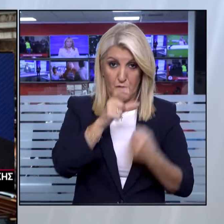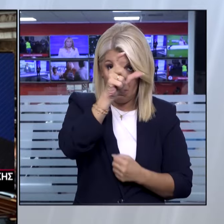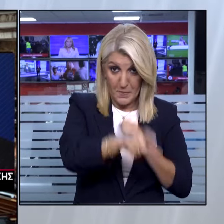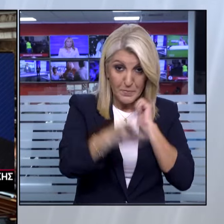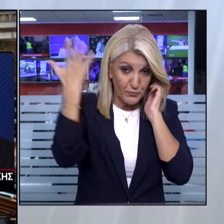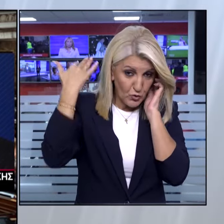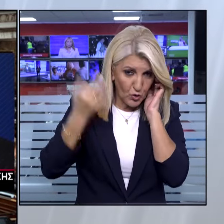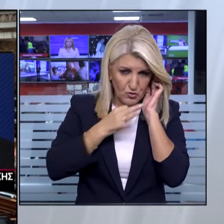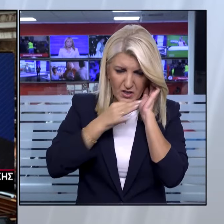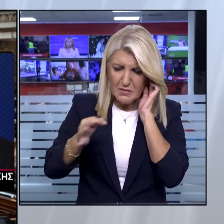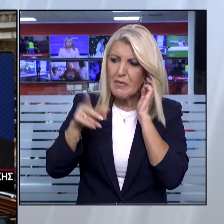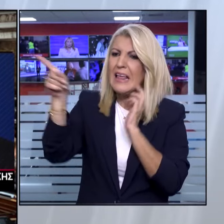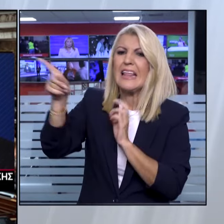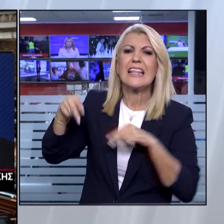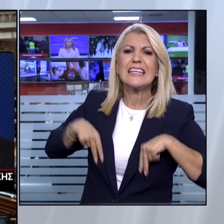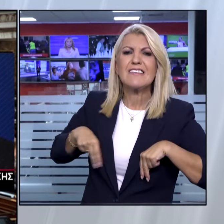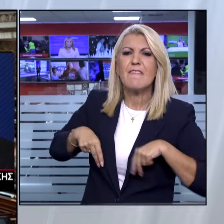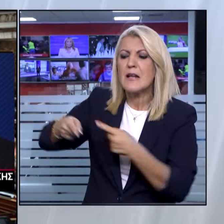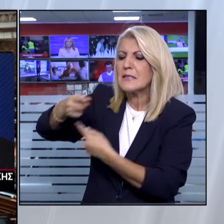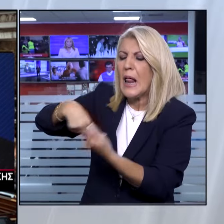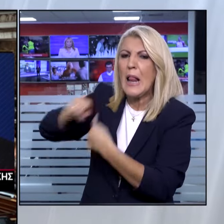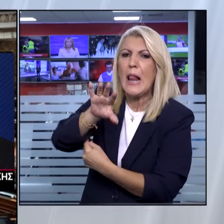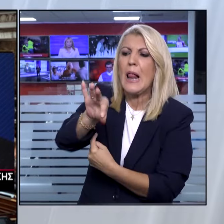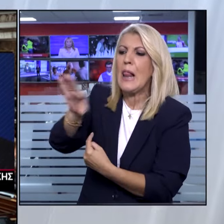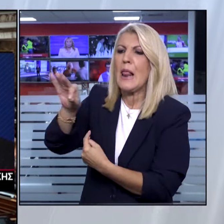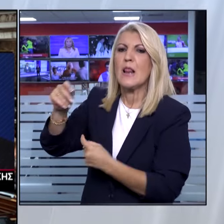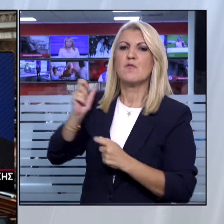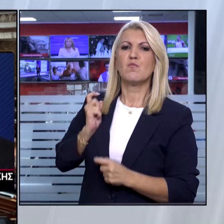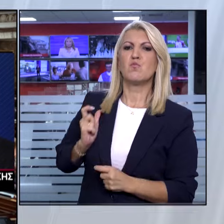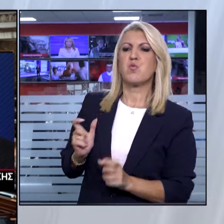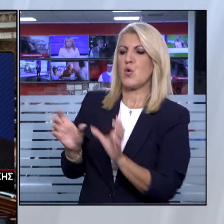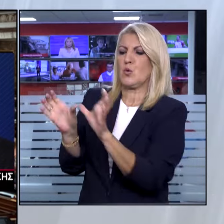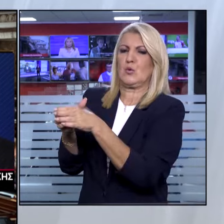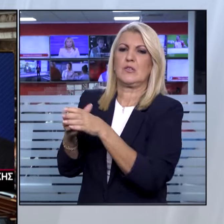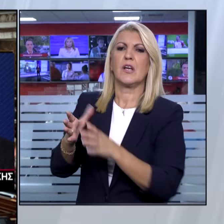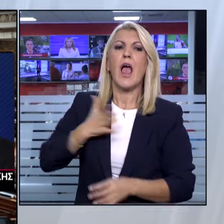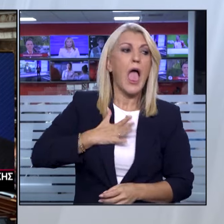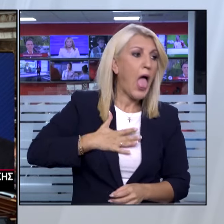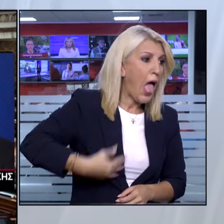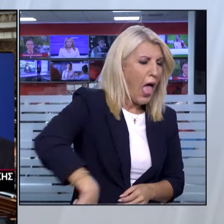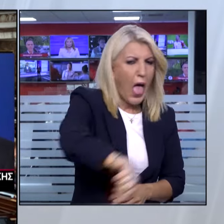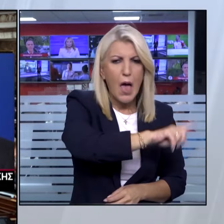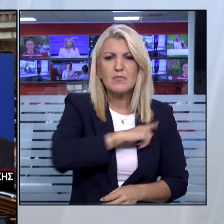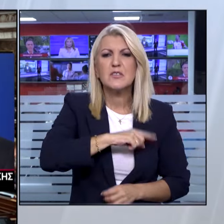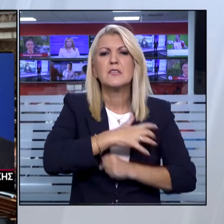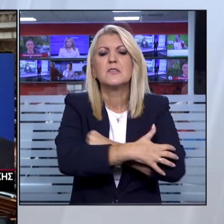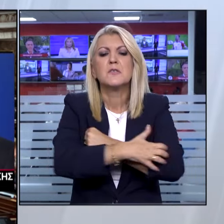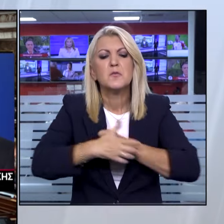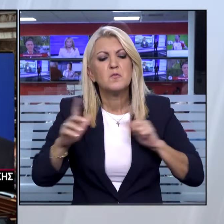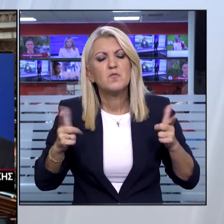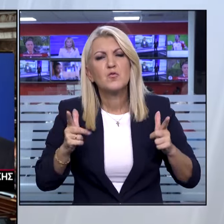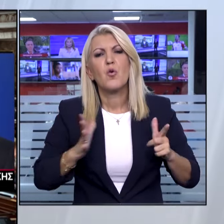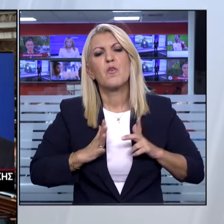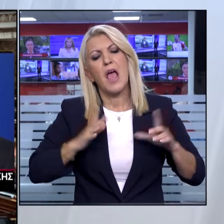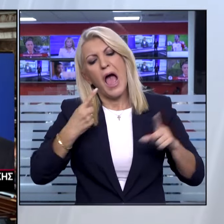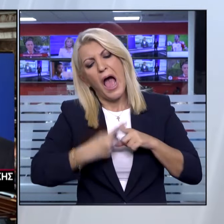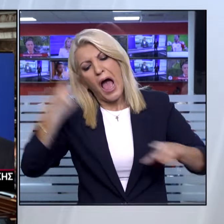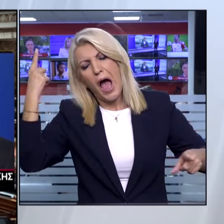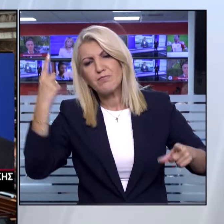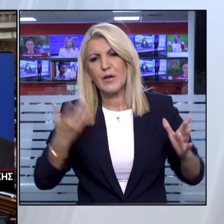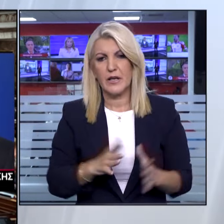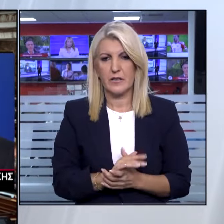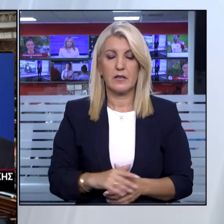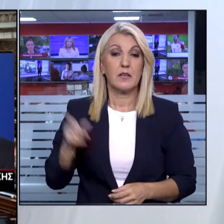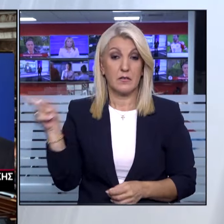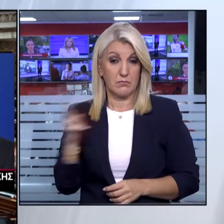με τους πολλούς. Ερχόμαστε από τα βάθη της φτώχειας. Οι ψηφοφόροι μας είναι λαϊκοί άνθρωποι. Δεν θα δεχθώ εχμές με το ποιους είμαστε. Το